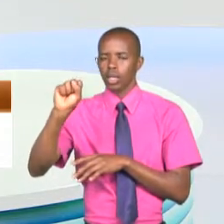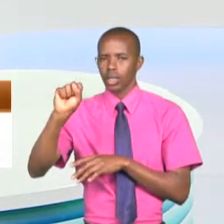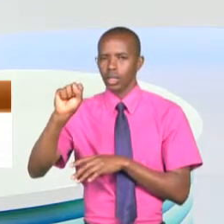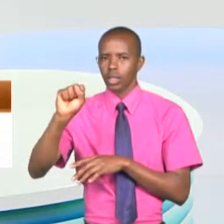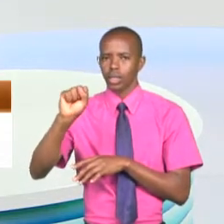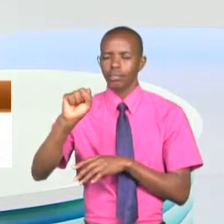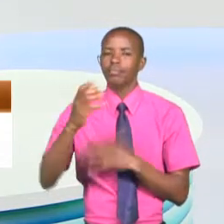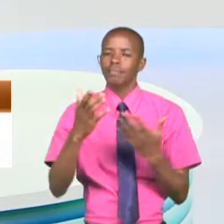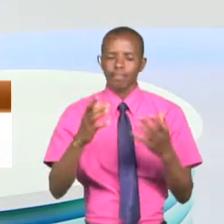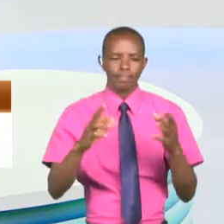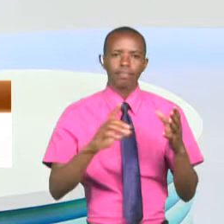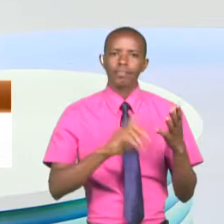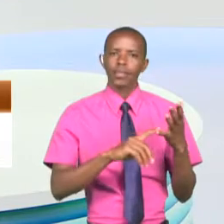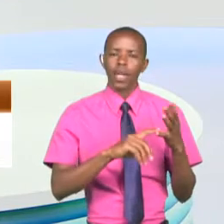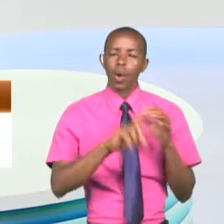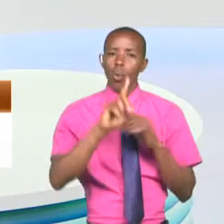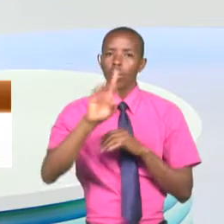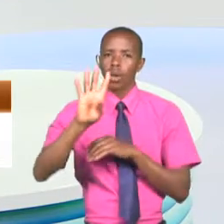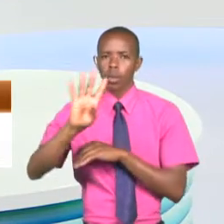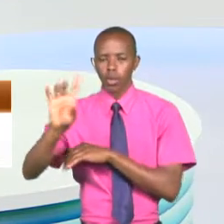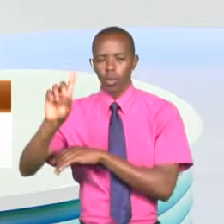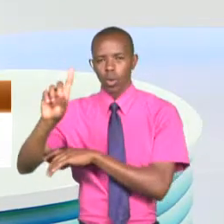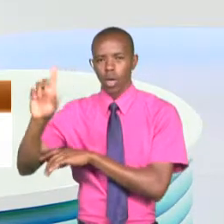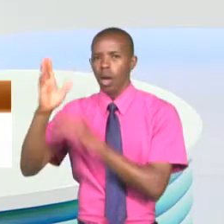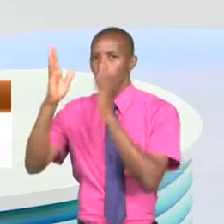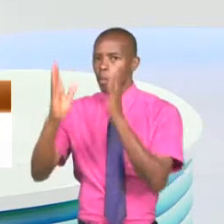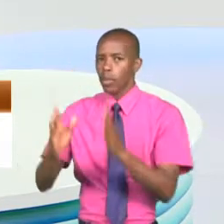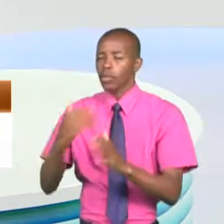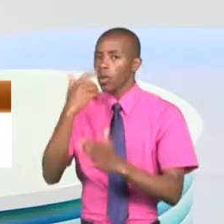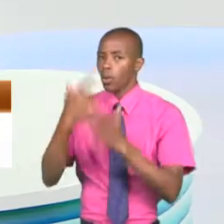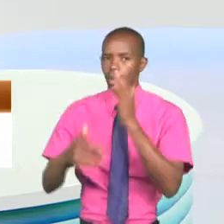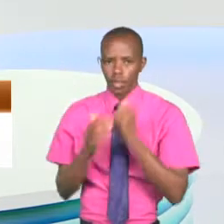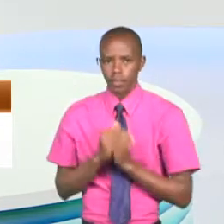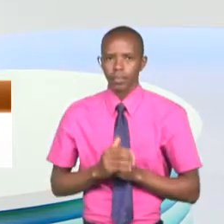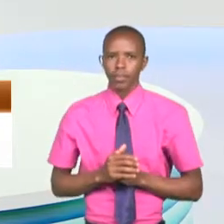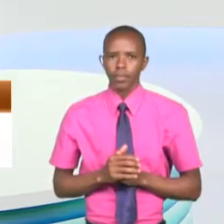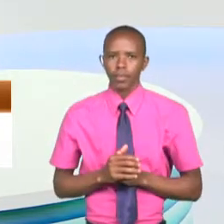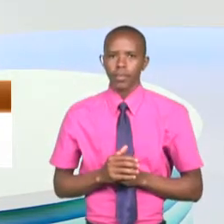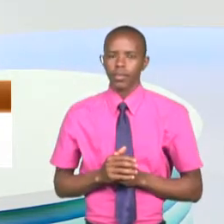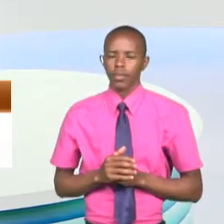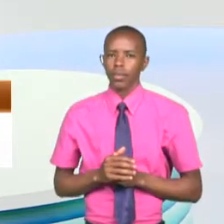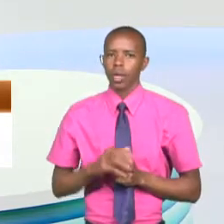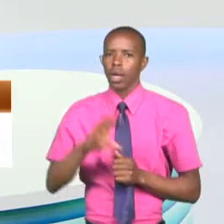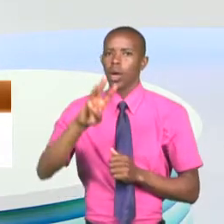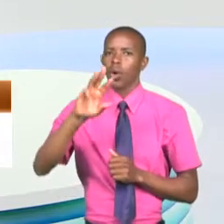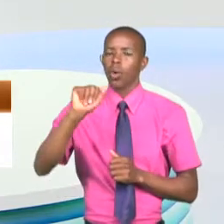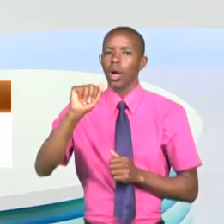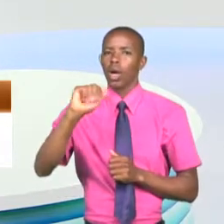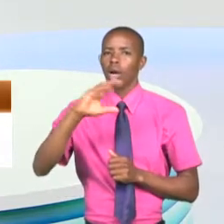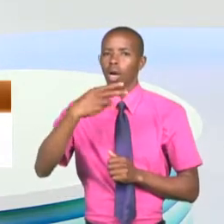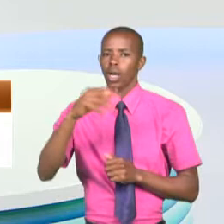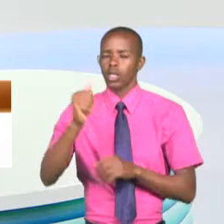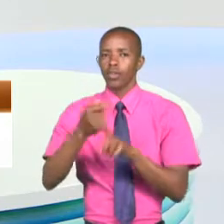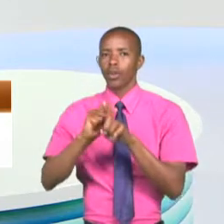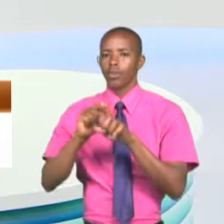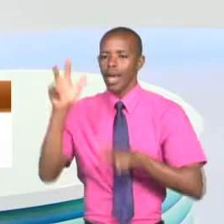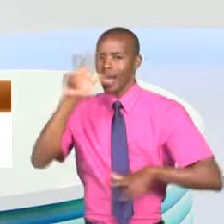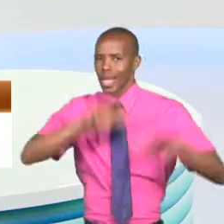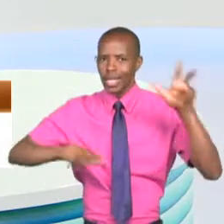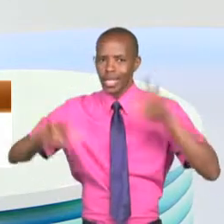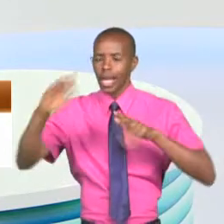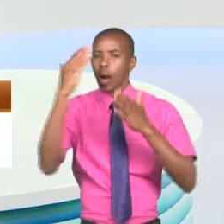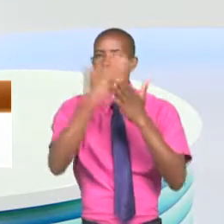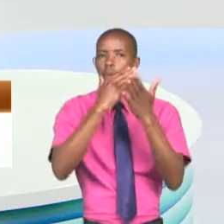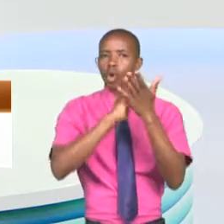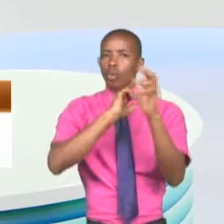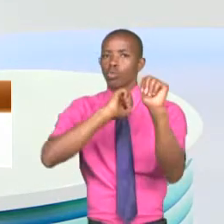kwenye 111 kuna moja hapa anasema ya kwamba ni Nyaga. Mtazamaji, kikosi cha Diko Diko